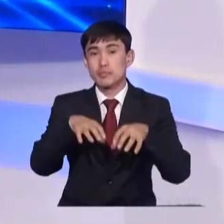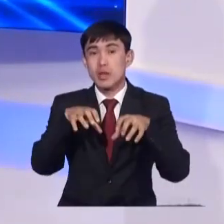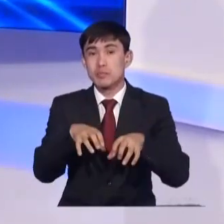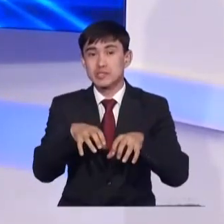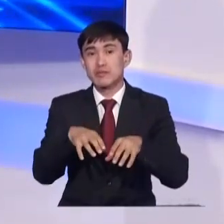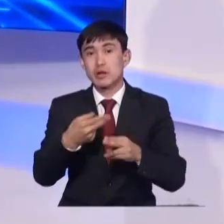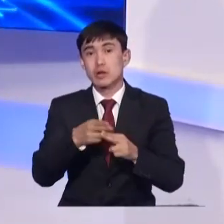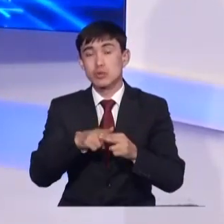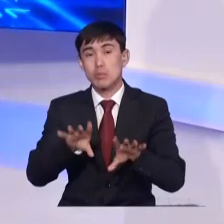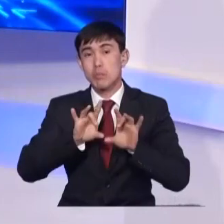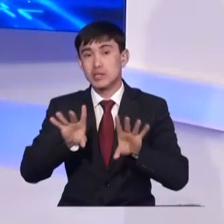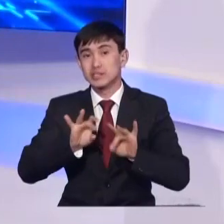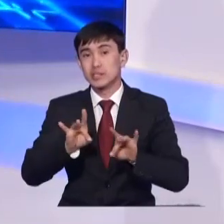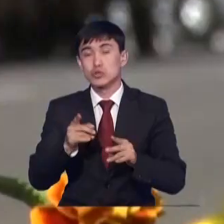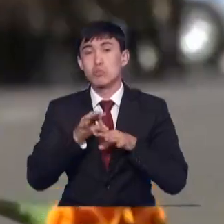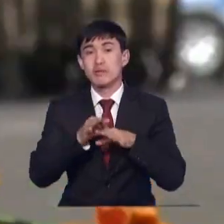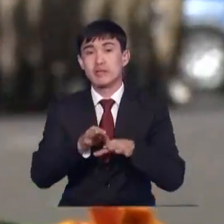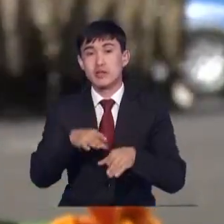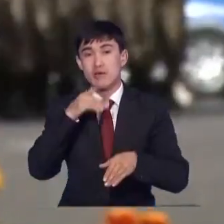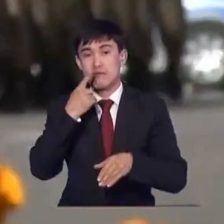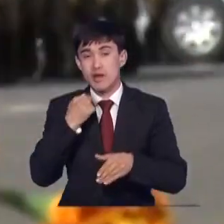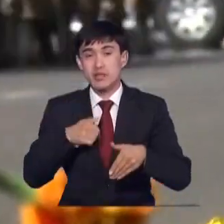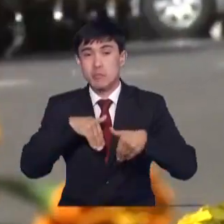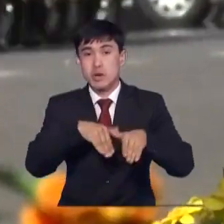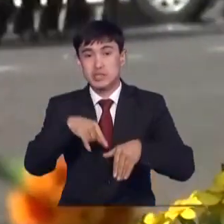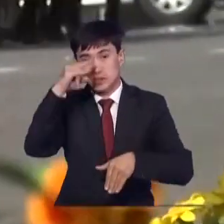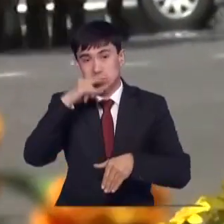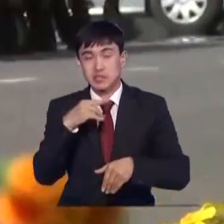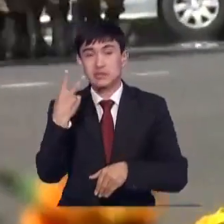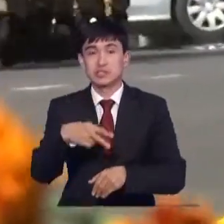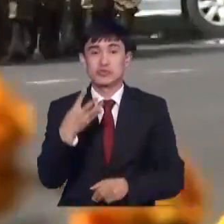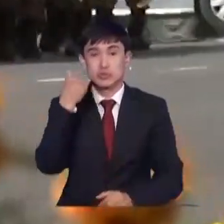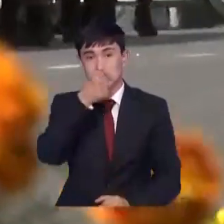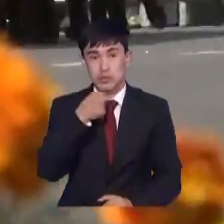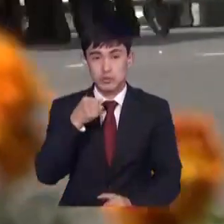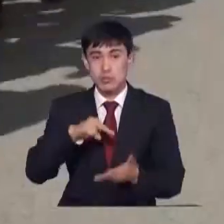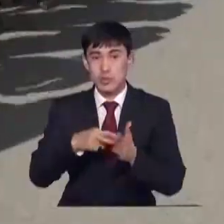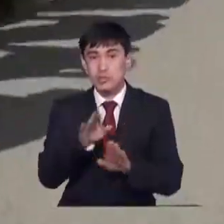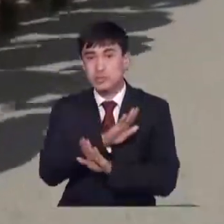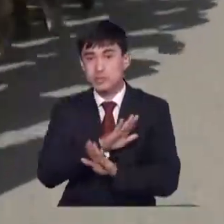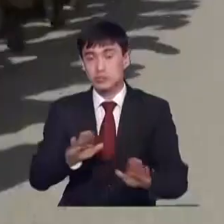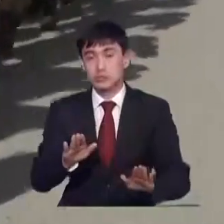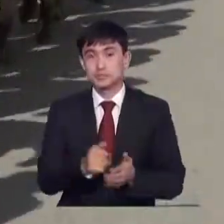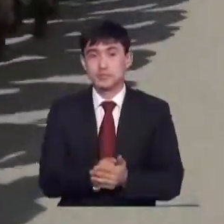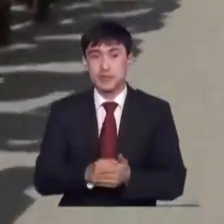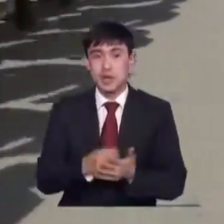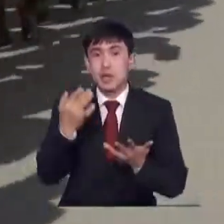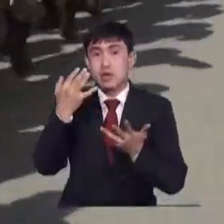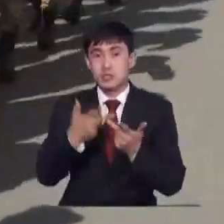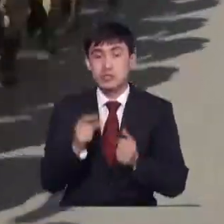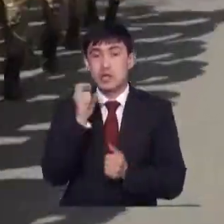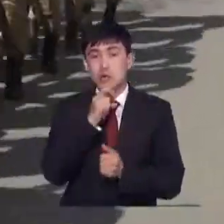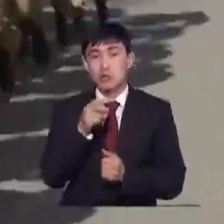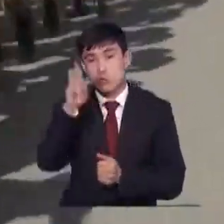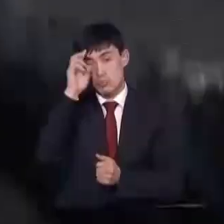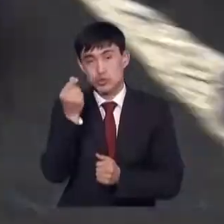обороны представители которого пояснили что в проведении военных маршей в Казахстане в 2024 году не планируется из расчёта